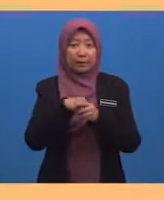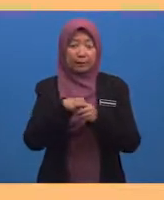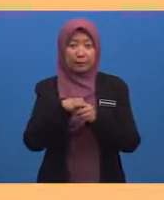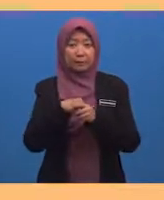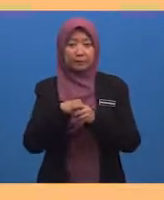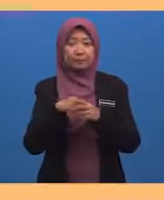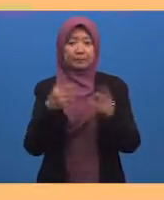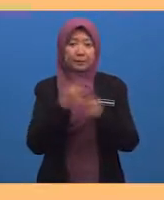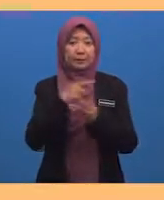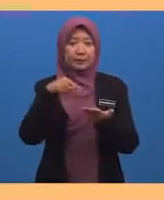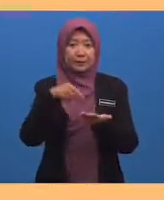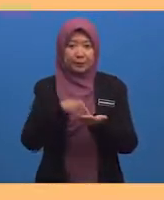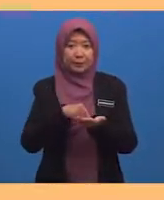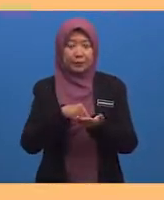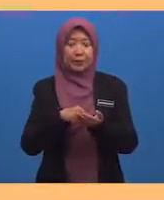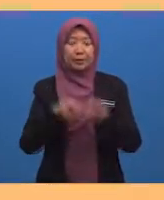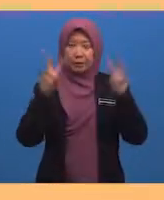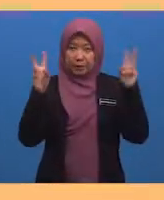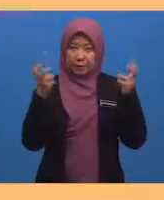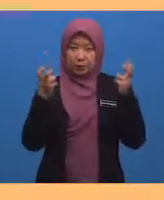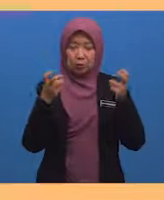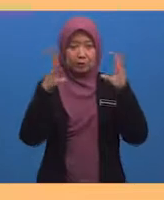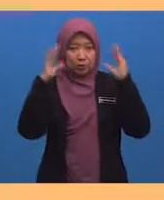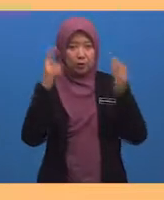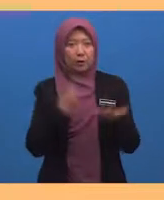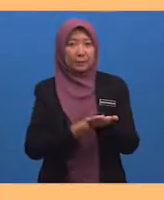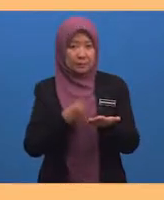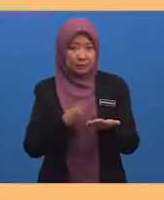ini, tajuk yang akan cikgu bincangkan adalah